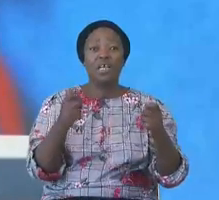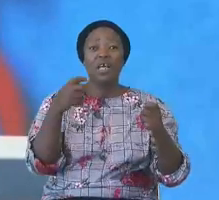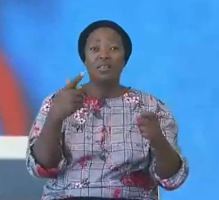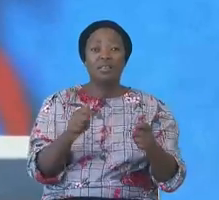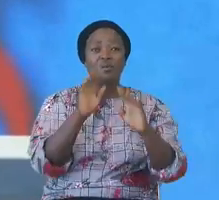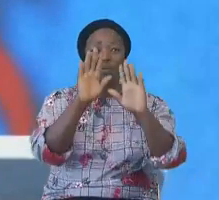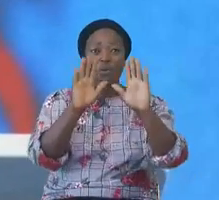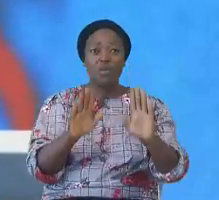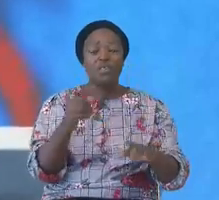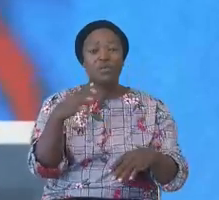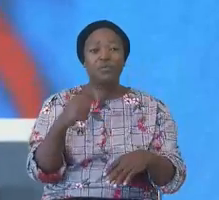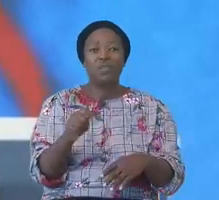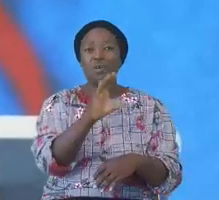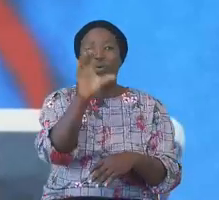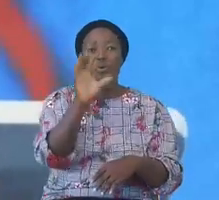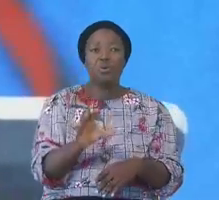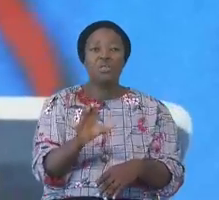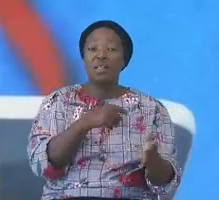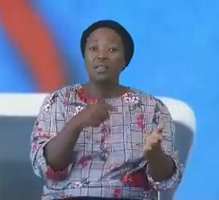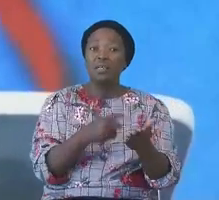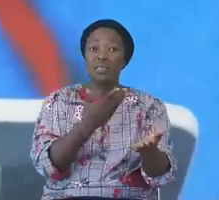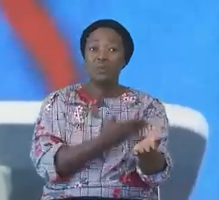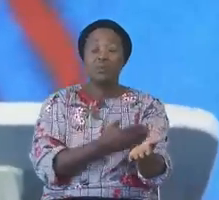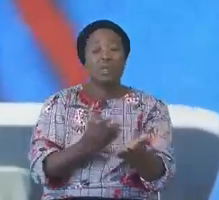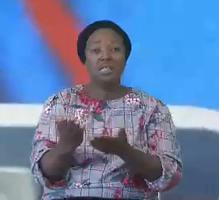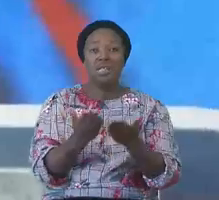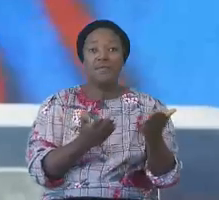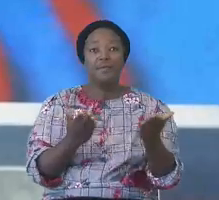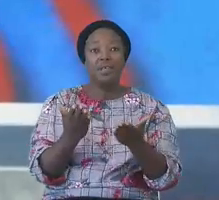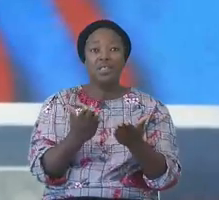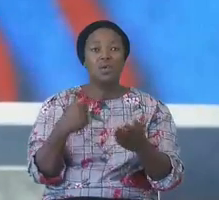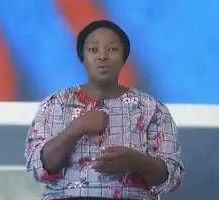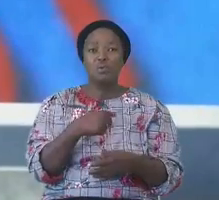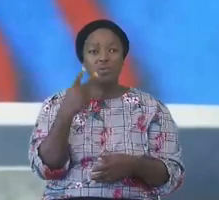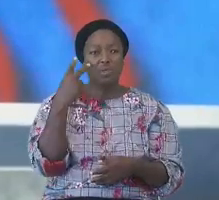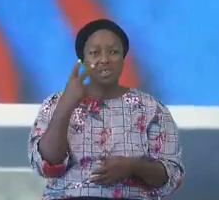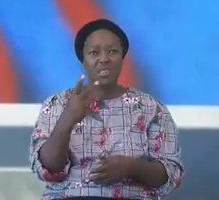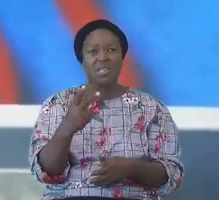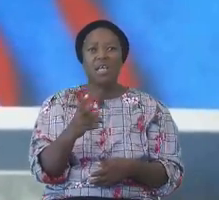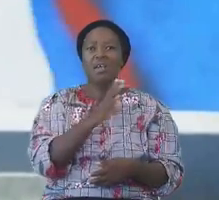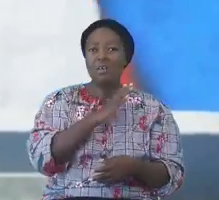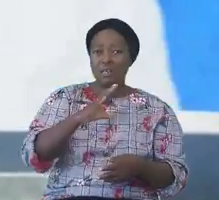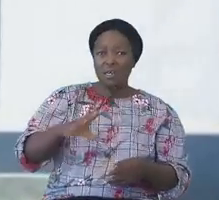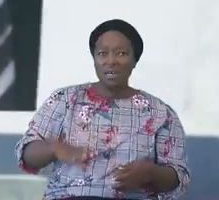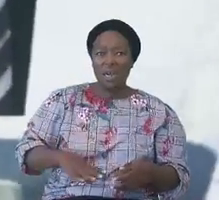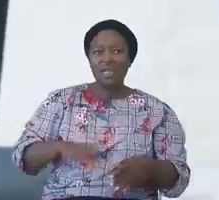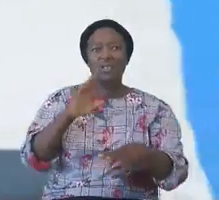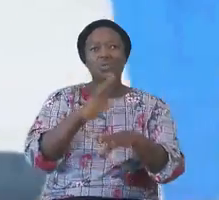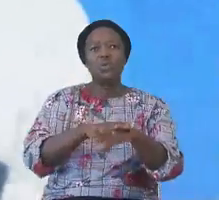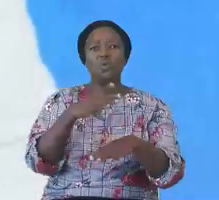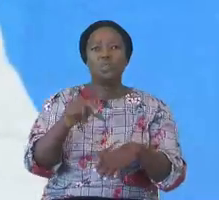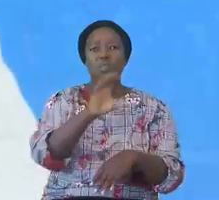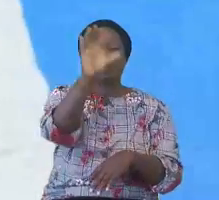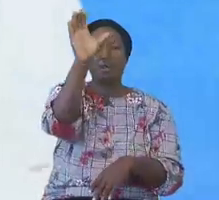Comme nous nous rappelons et nous célébrons les merveilles de la croix, le culte